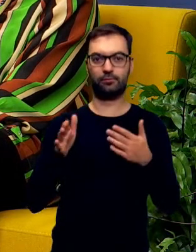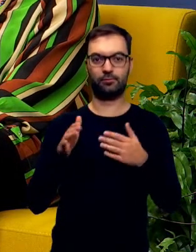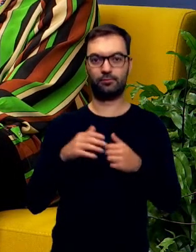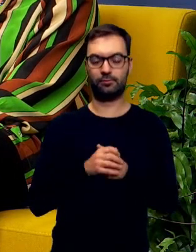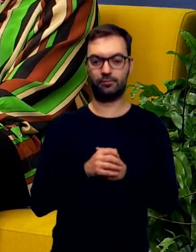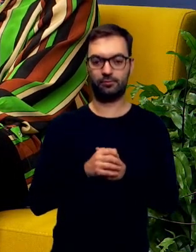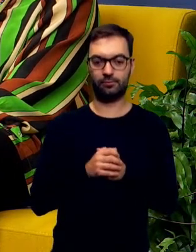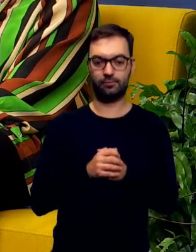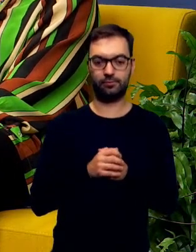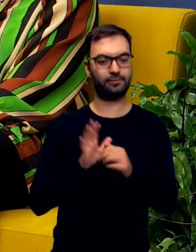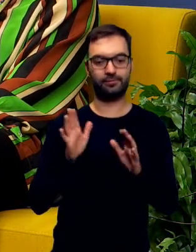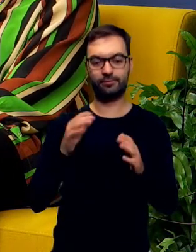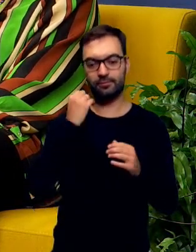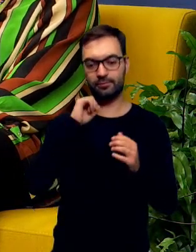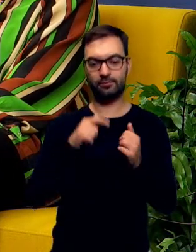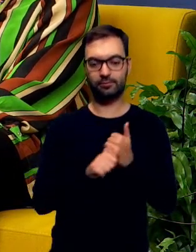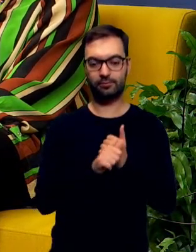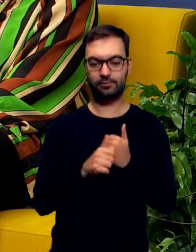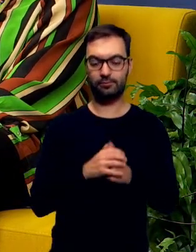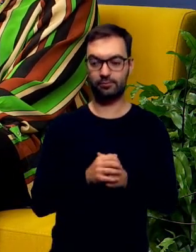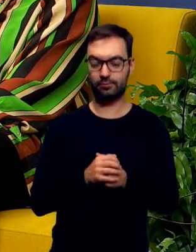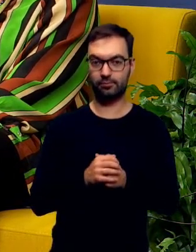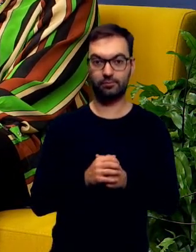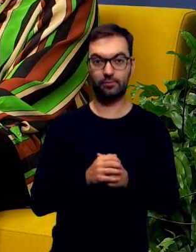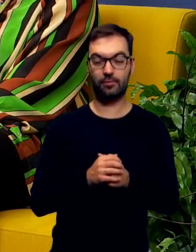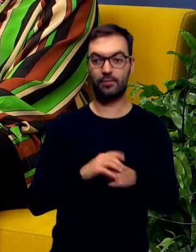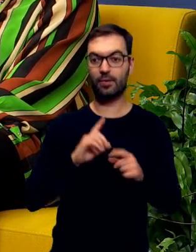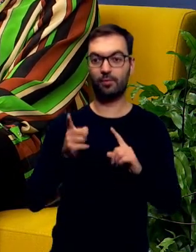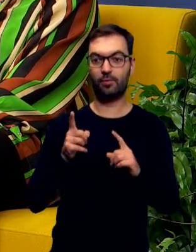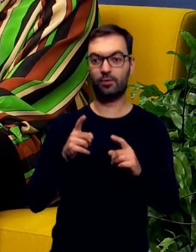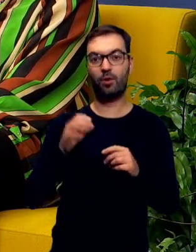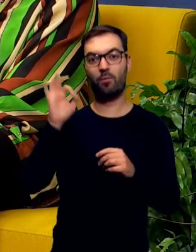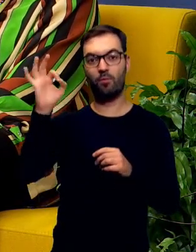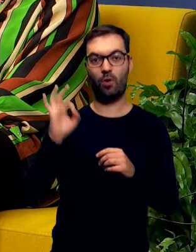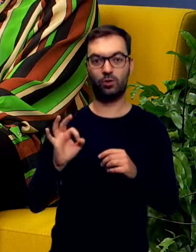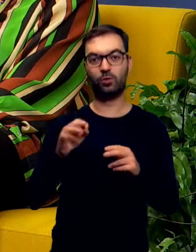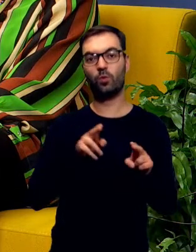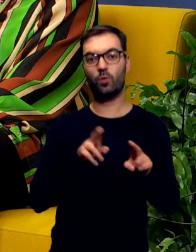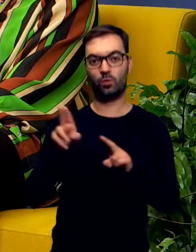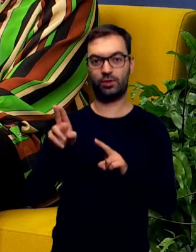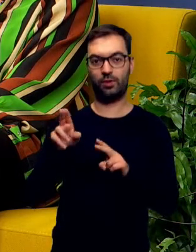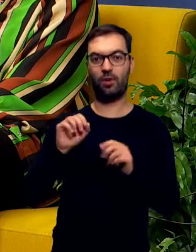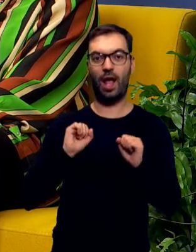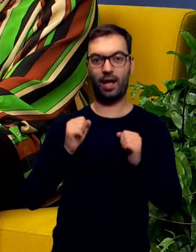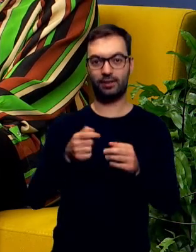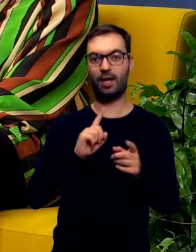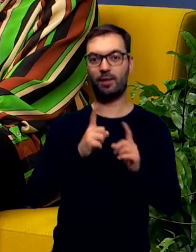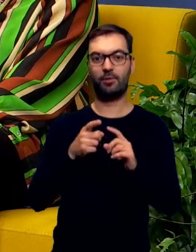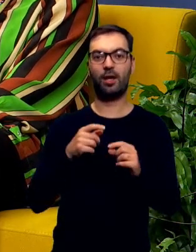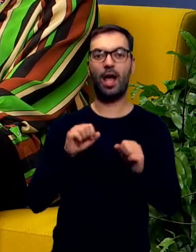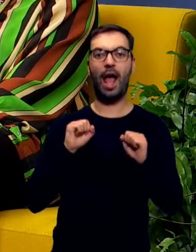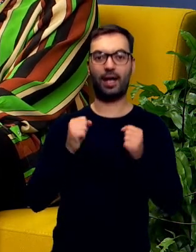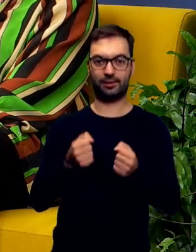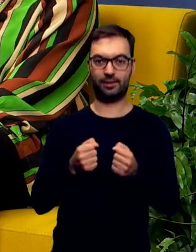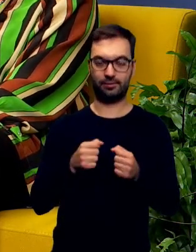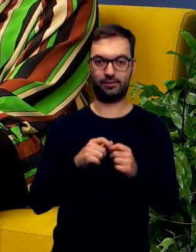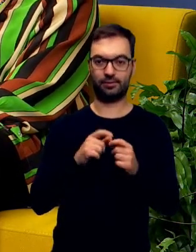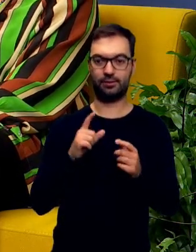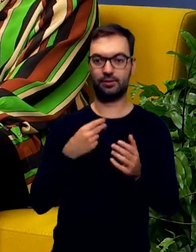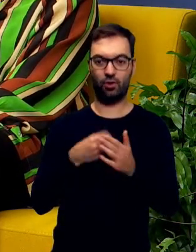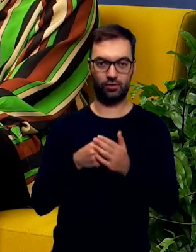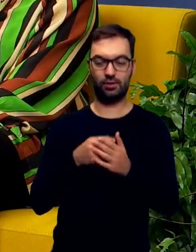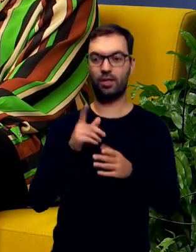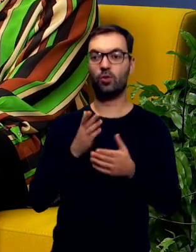gotowości. Raczej jest to albo określony procentowo udział w danej akcji, albo sama akcja.